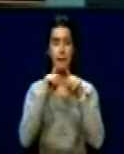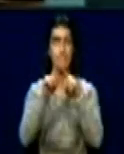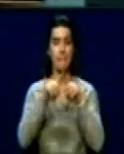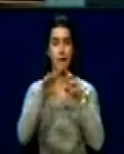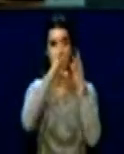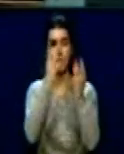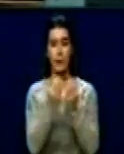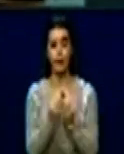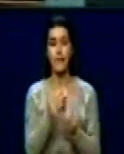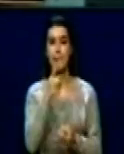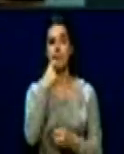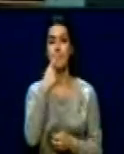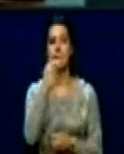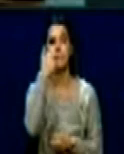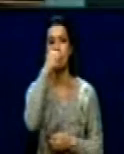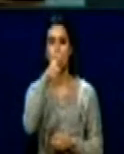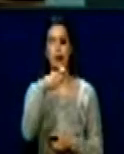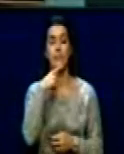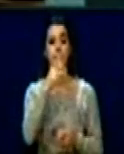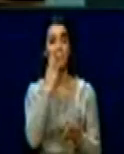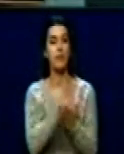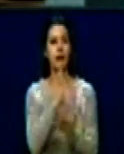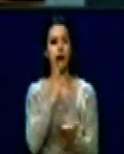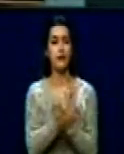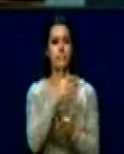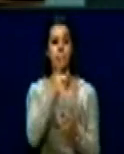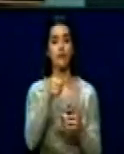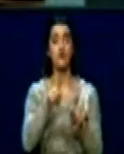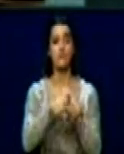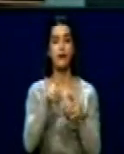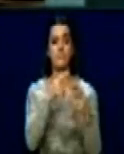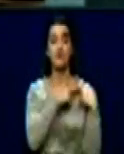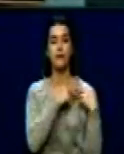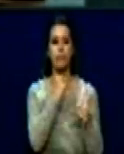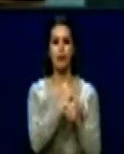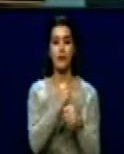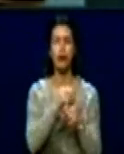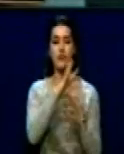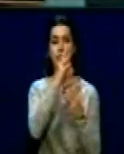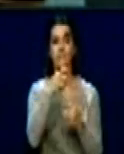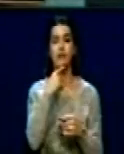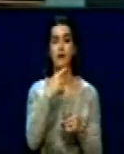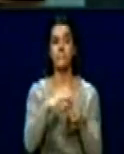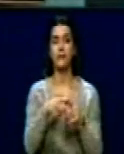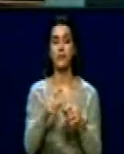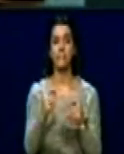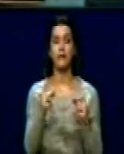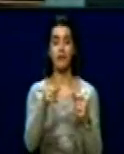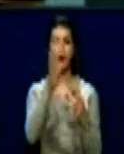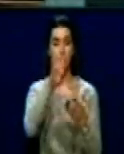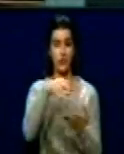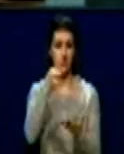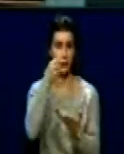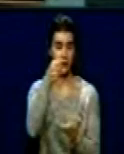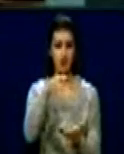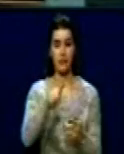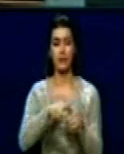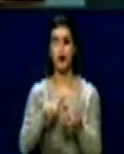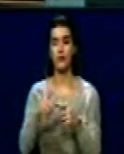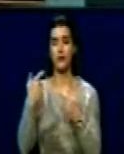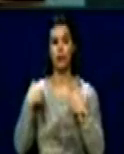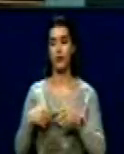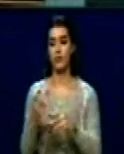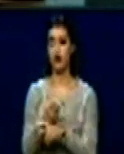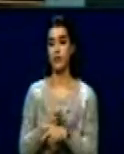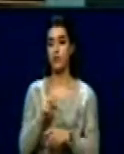Republikës Kosovës, dhe vazhdimisht këta e kanë çmuar faktin se ky buxhet do ta shpëtojë vendin nga kolapsi financiar. Pra po e mbrojnë kolapsin financiar dhe në